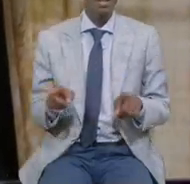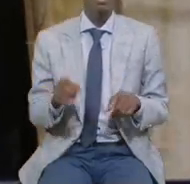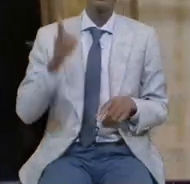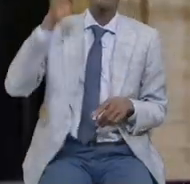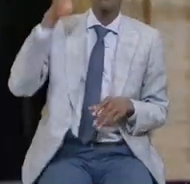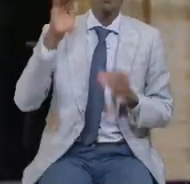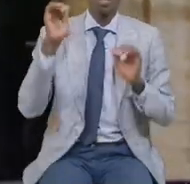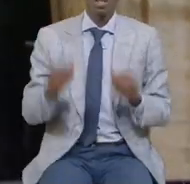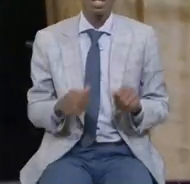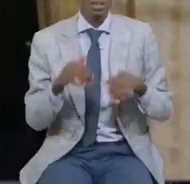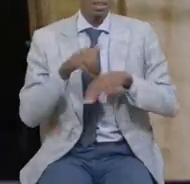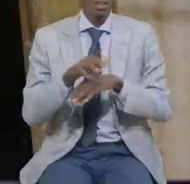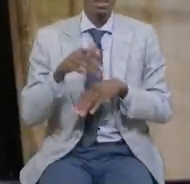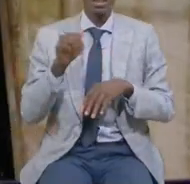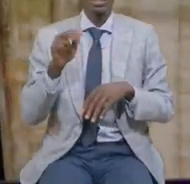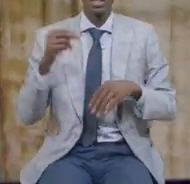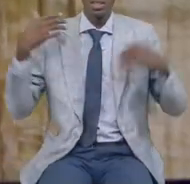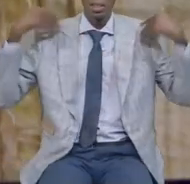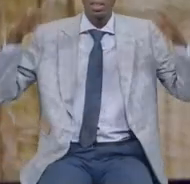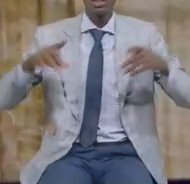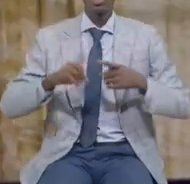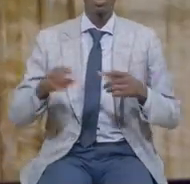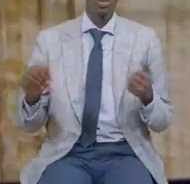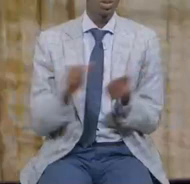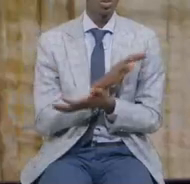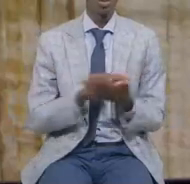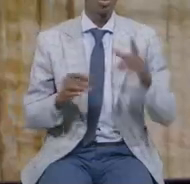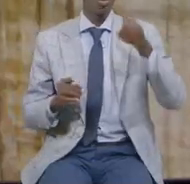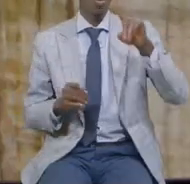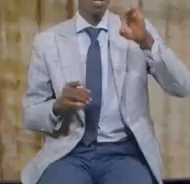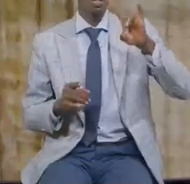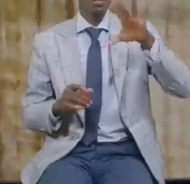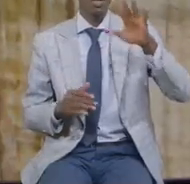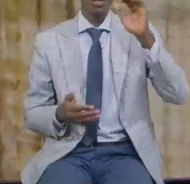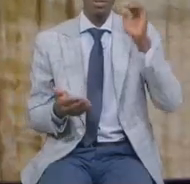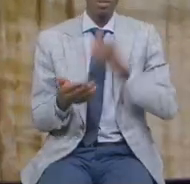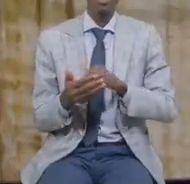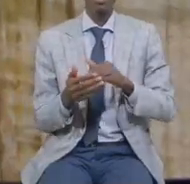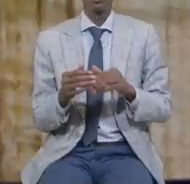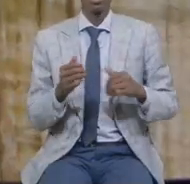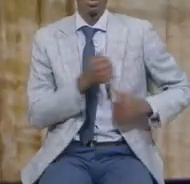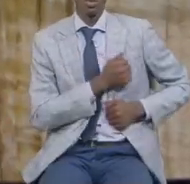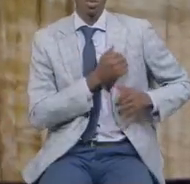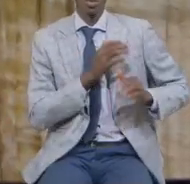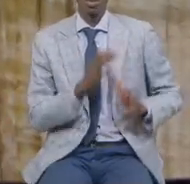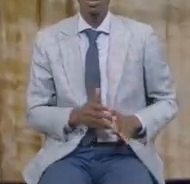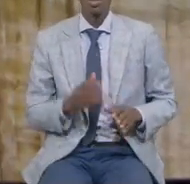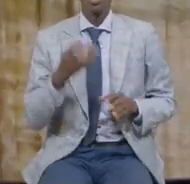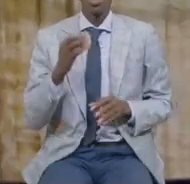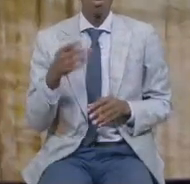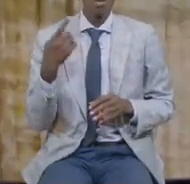des narines duquel il n'y a qu'un souffle. Dieu a pu envoyer un ange pour détruire